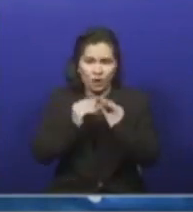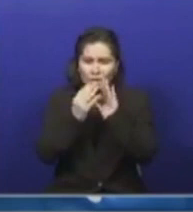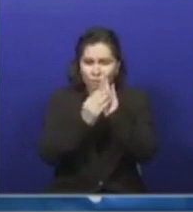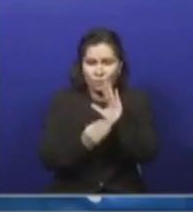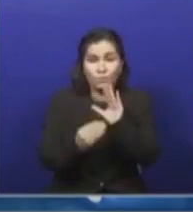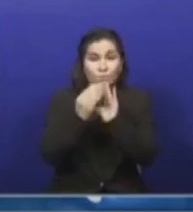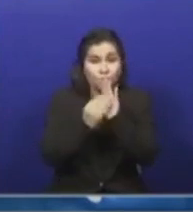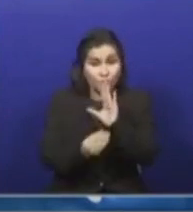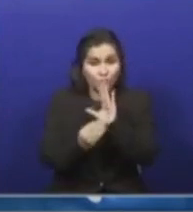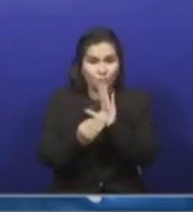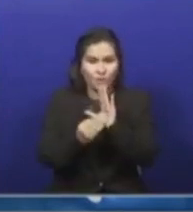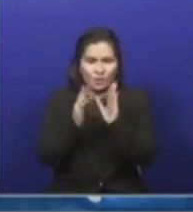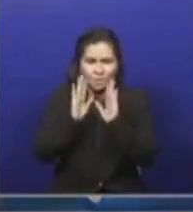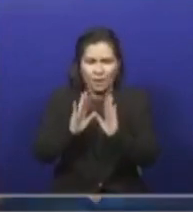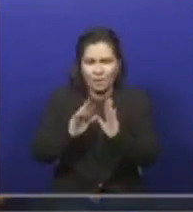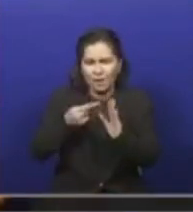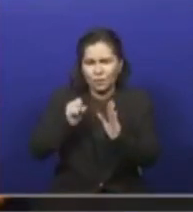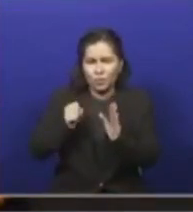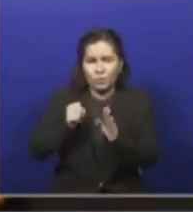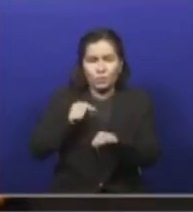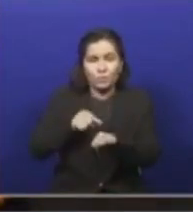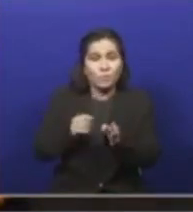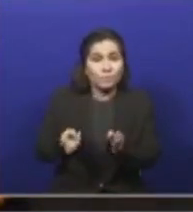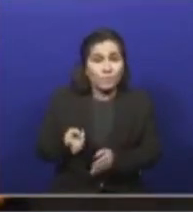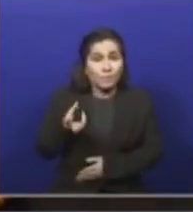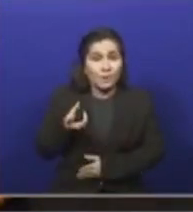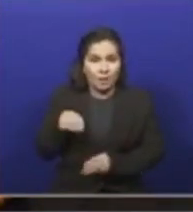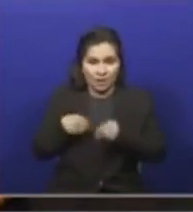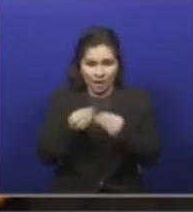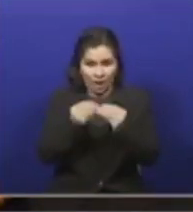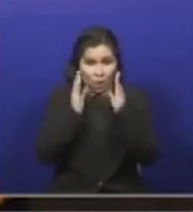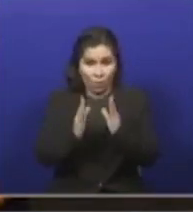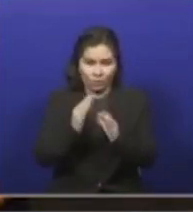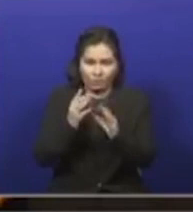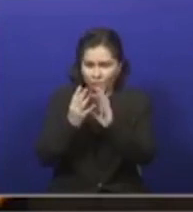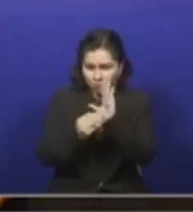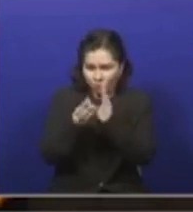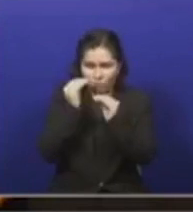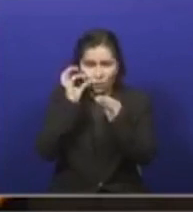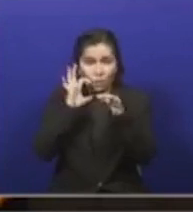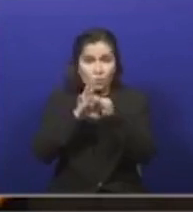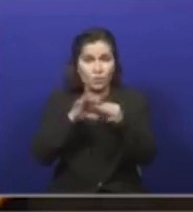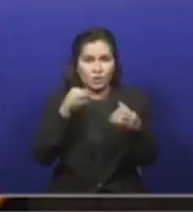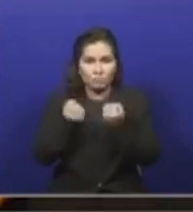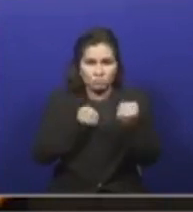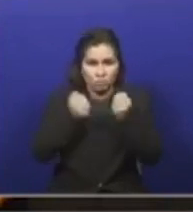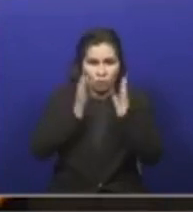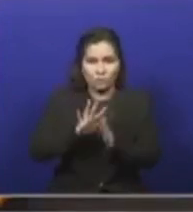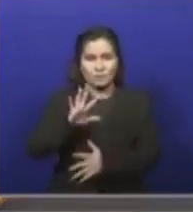มระยะสั้นให้กับบุคลากรเกี่ยวกับยานยนต์จำนวน 300,000 คน